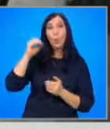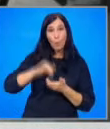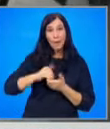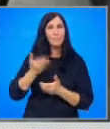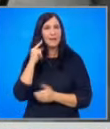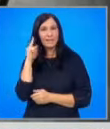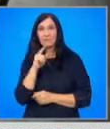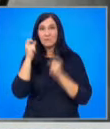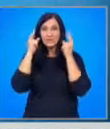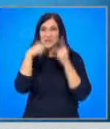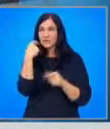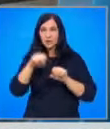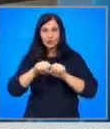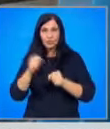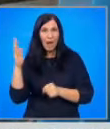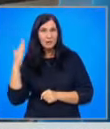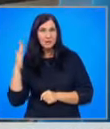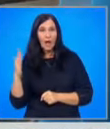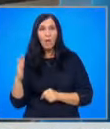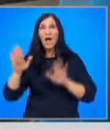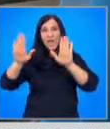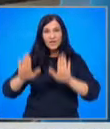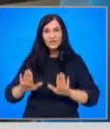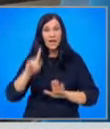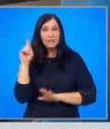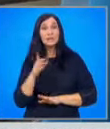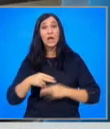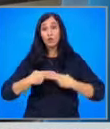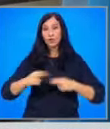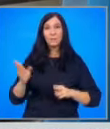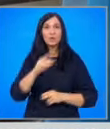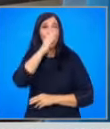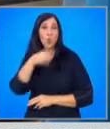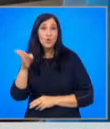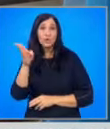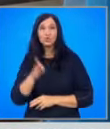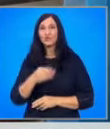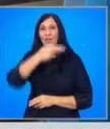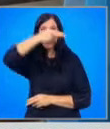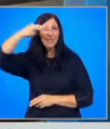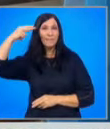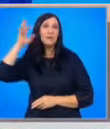неизвестни лица изпочупиха стъклата и фасадата му. Дни след откриването му беше унищожена табелата с името Цар Борис III.